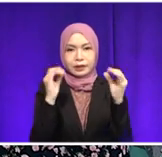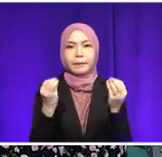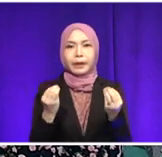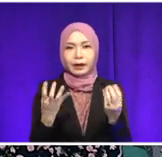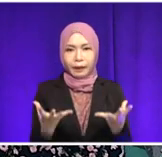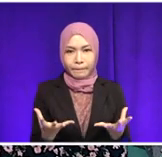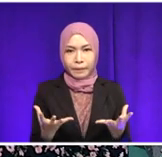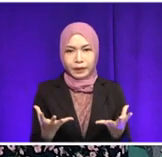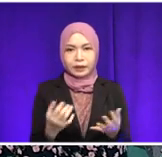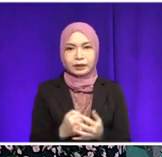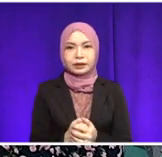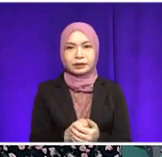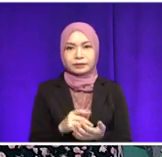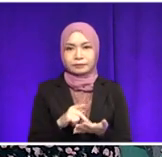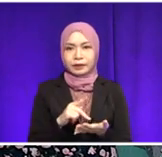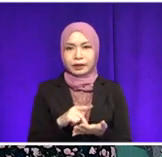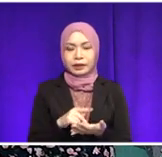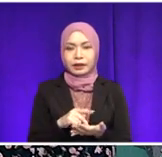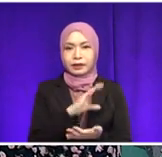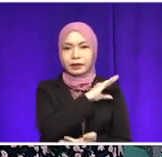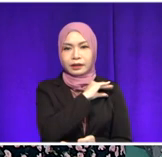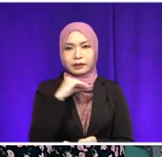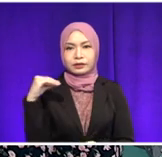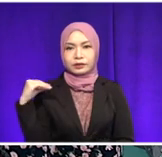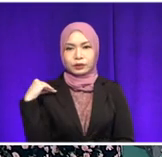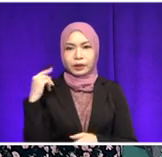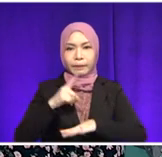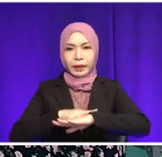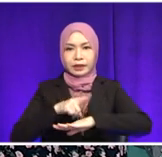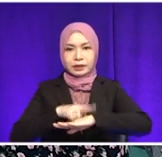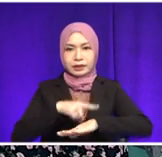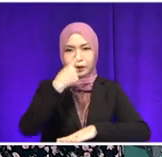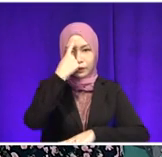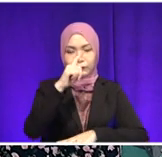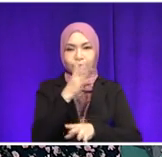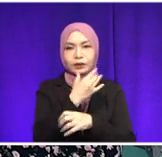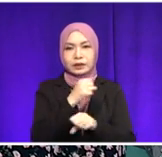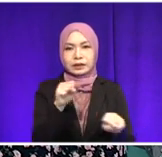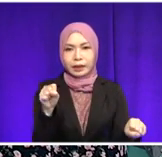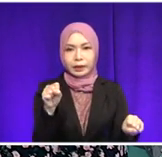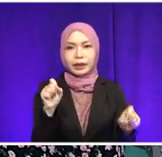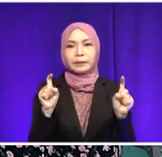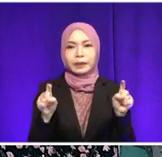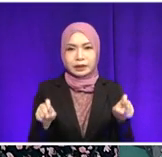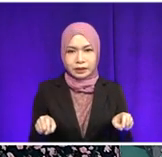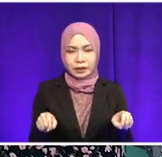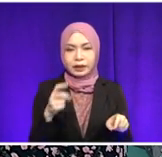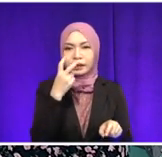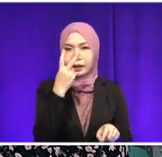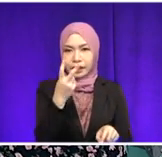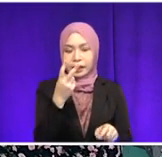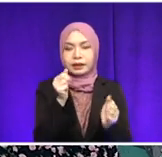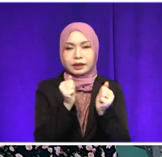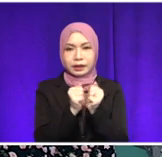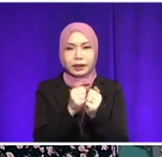tempo untuk menyediakannya dan ada beberapa lagi persoalan yang perlu kita lihat selepas ini tentang